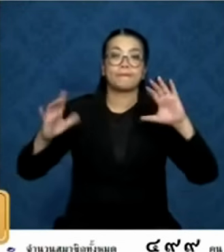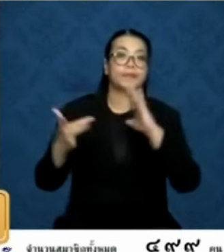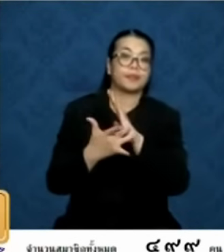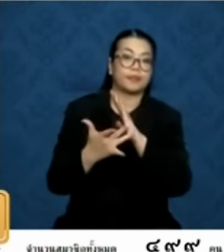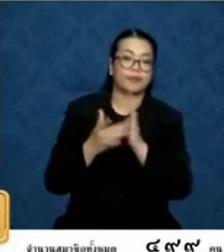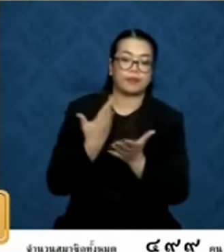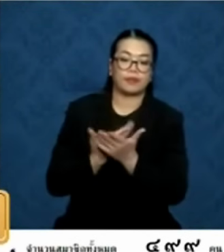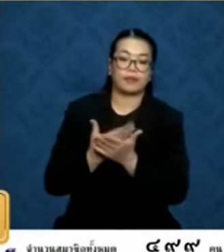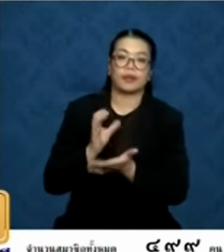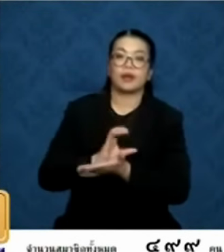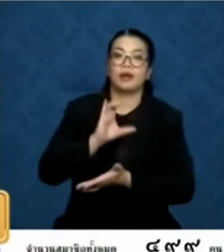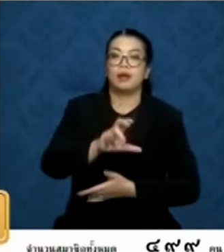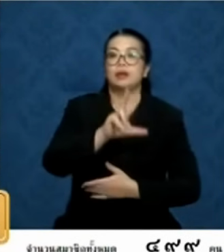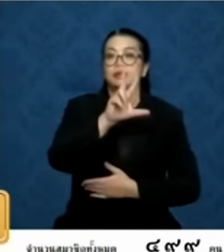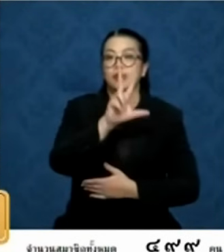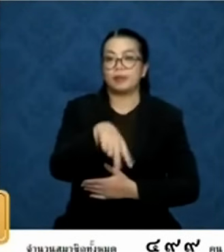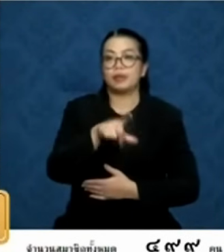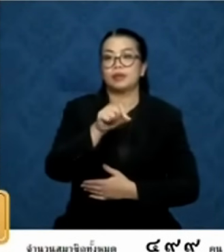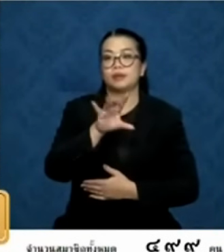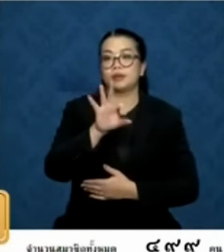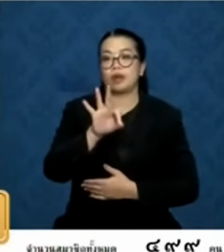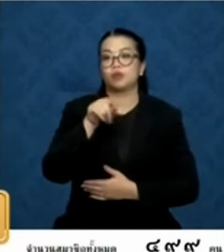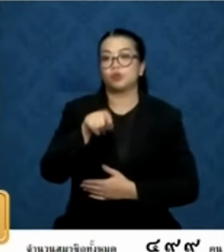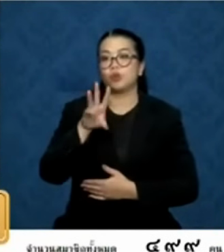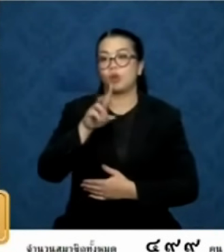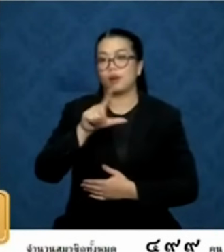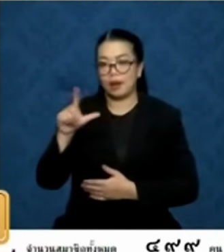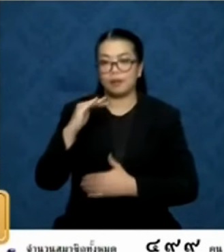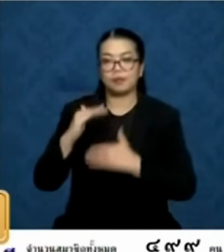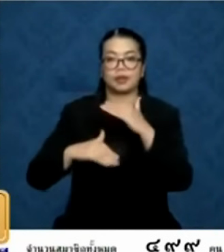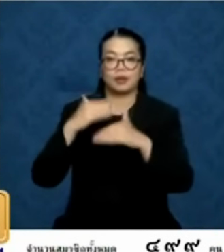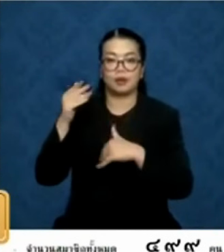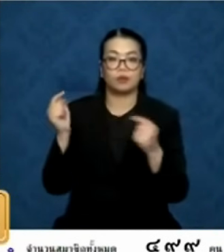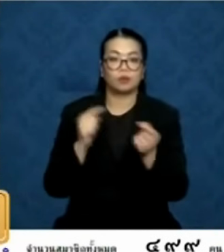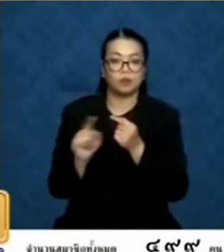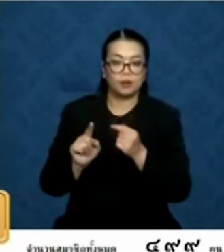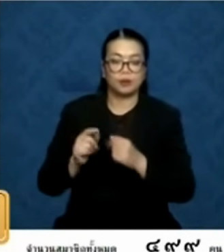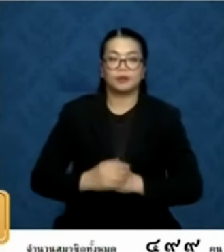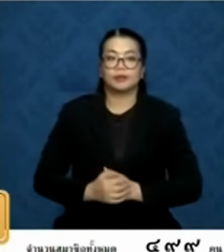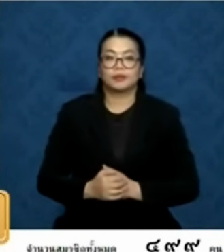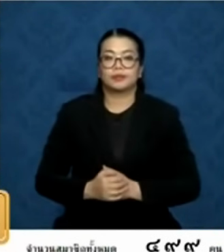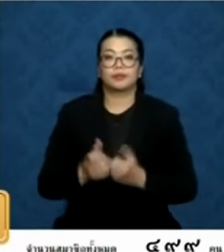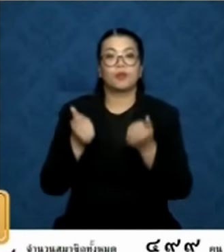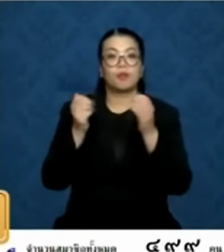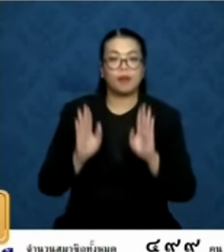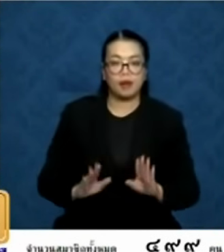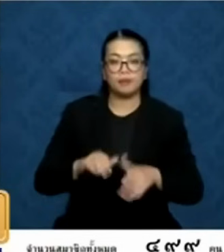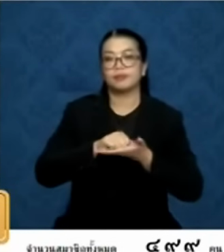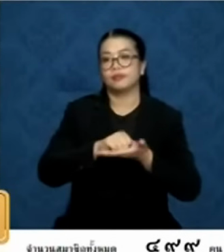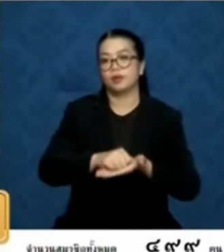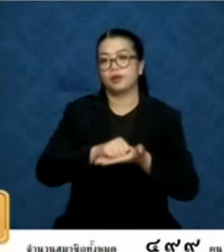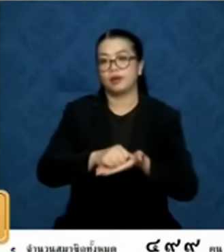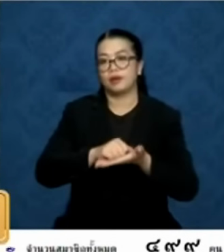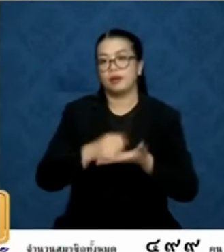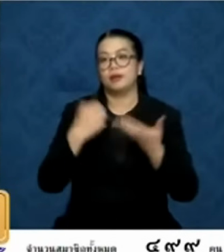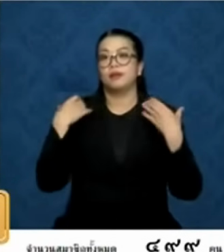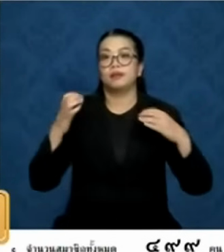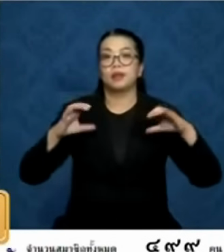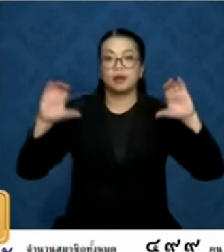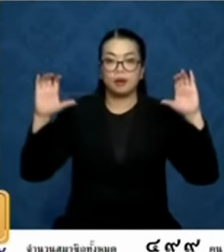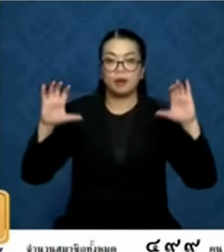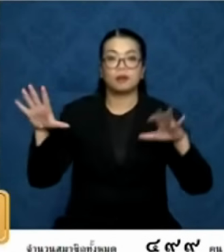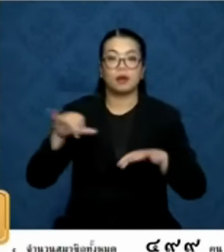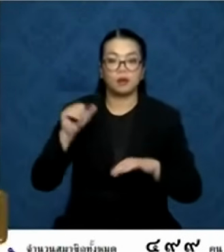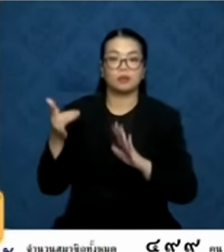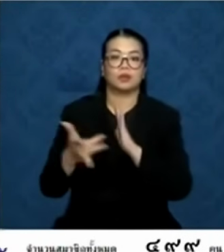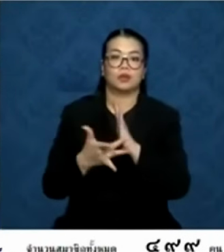าณ 3,029.6 ล้านบาทเพื่อพัฒนารูปแบบการให้บริการภาครัฐผ่านการนำ